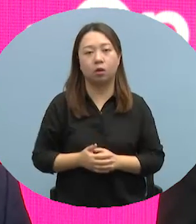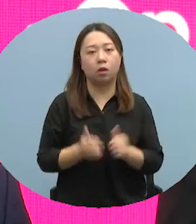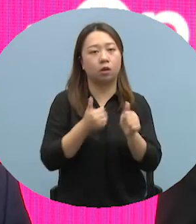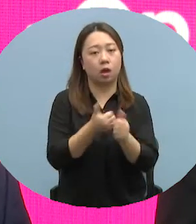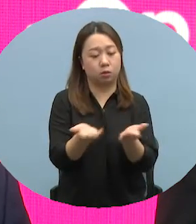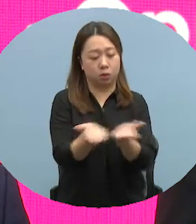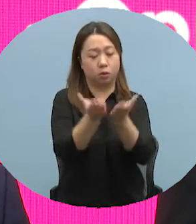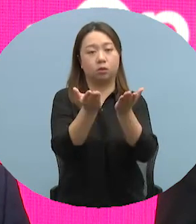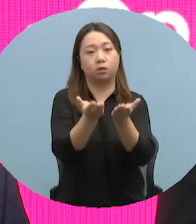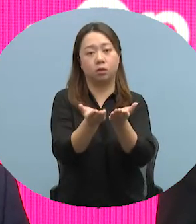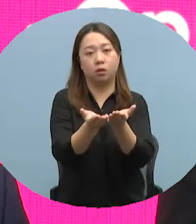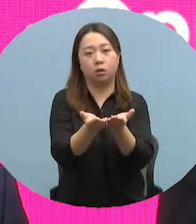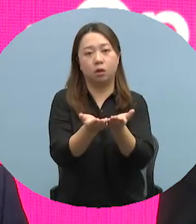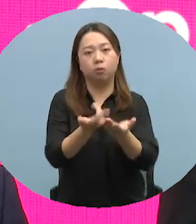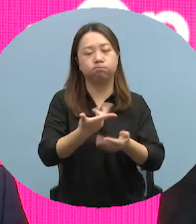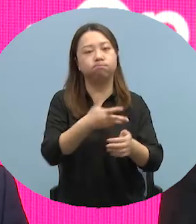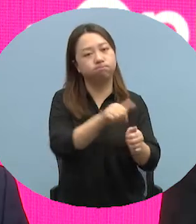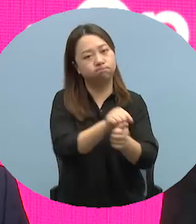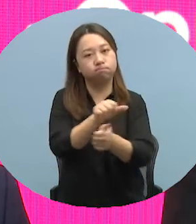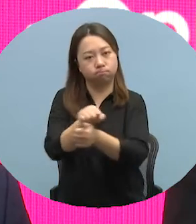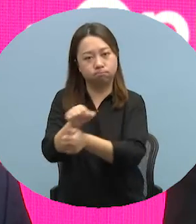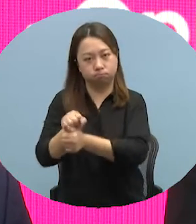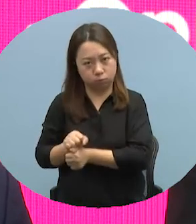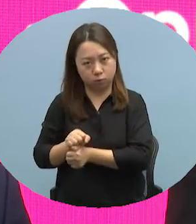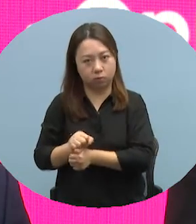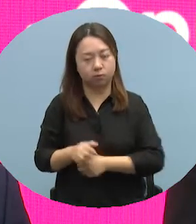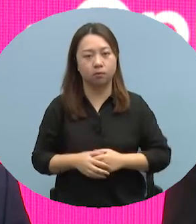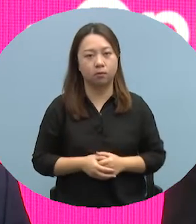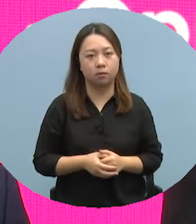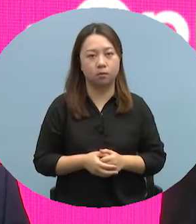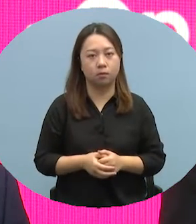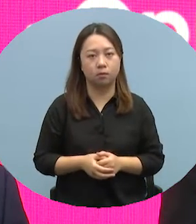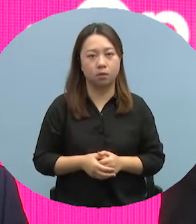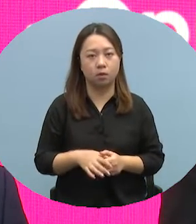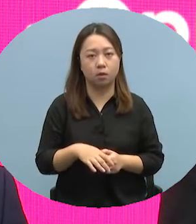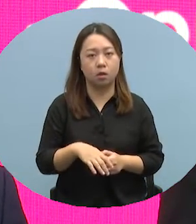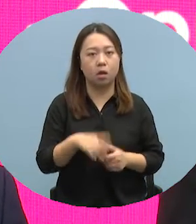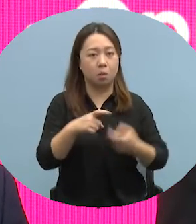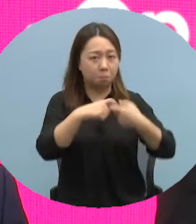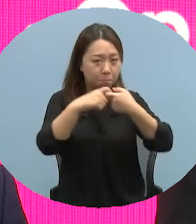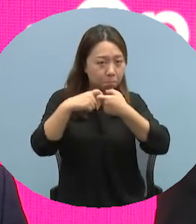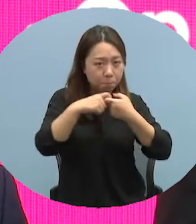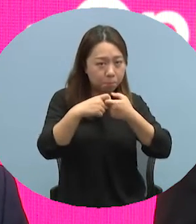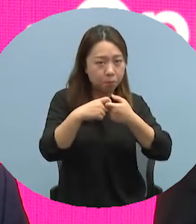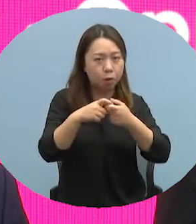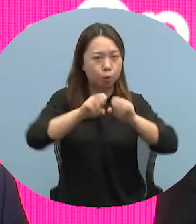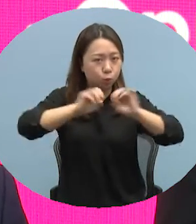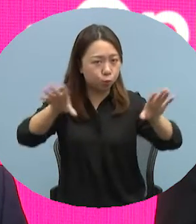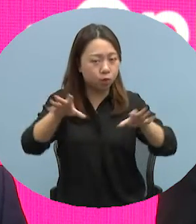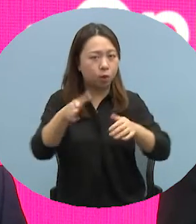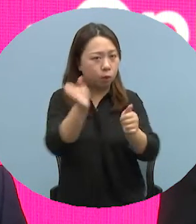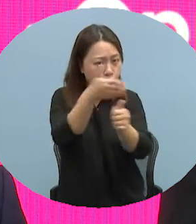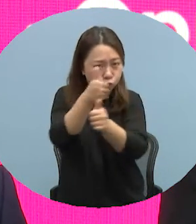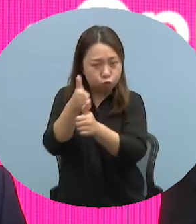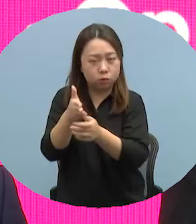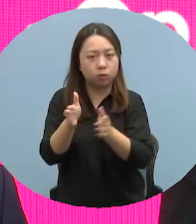據去採取拘捕行動，對於涉嫌串謀發布煽動